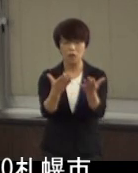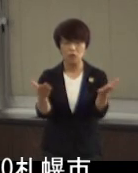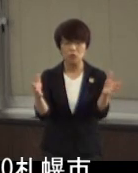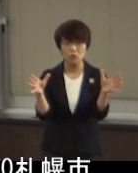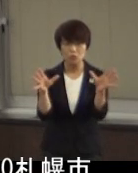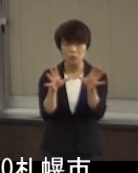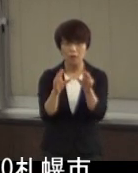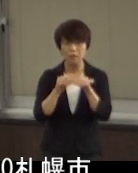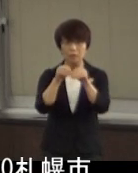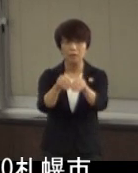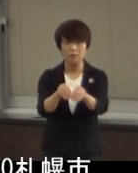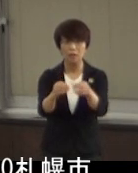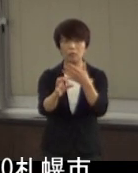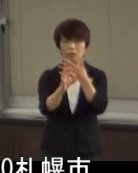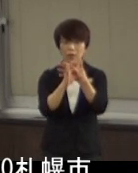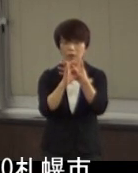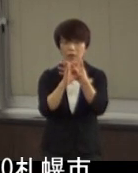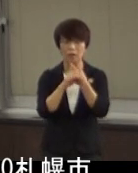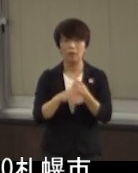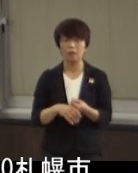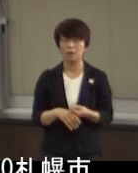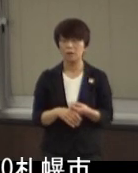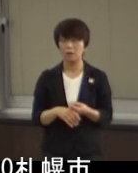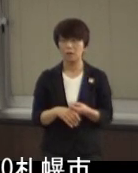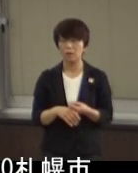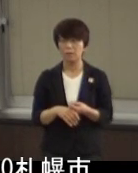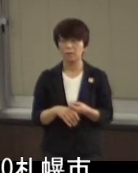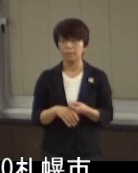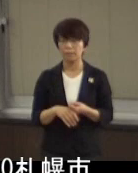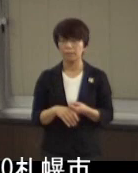の状況でございますけれども、